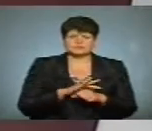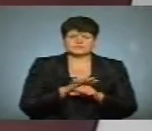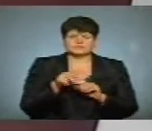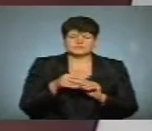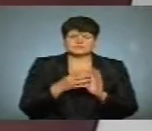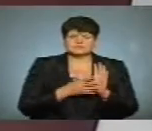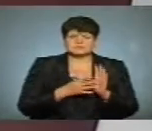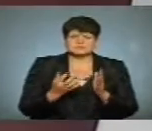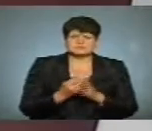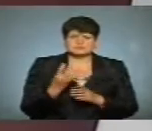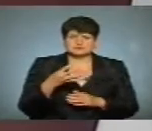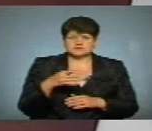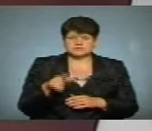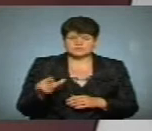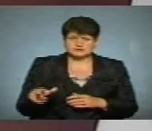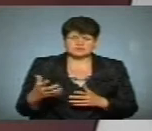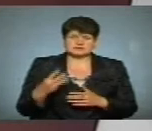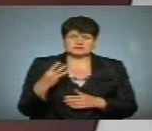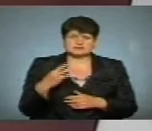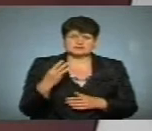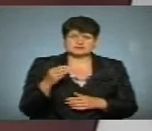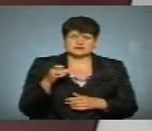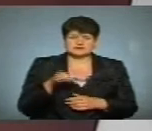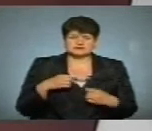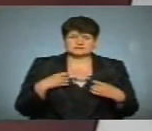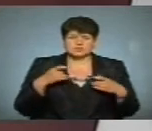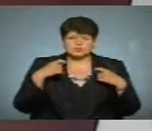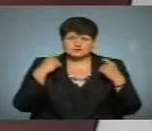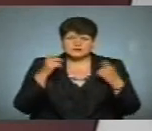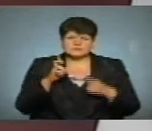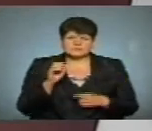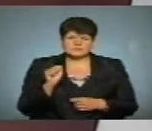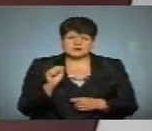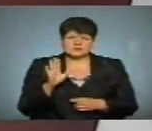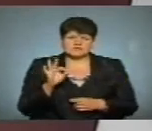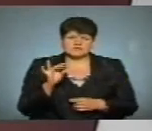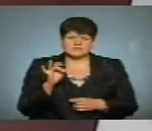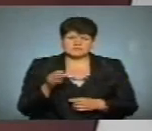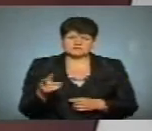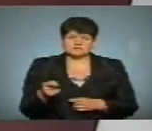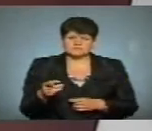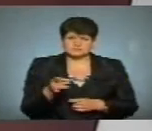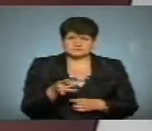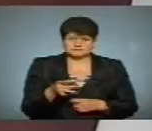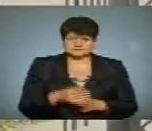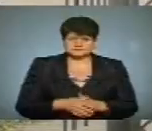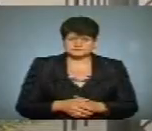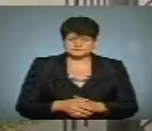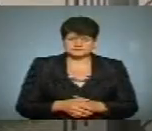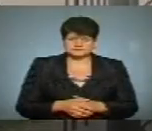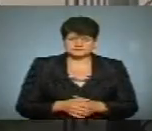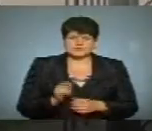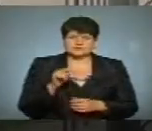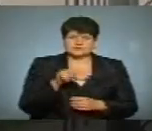також виявили в 40 осіб, які 30 травня святкували ювілей у Баворові Тернопільського району, каже епідеміолог. В